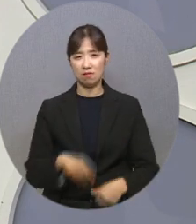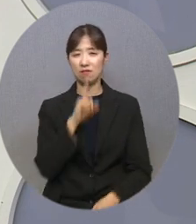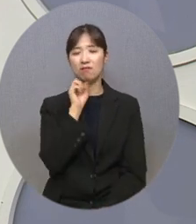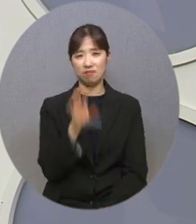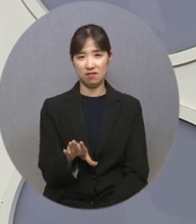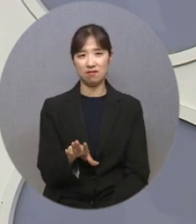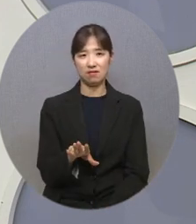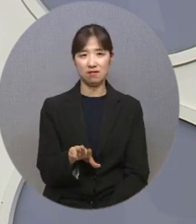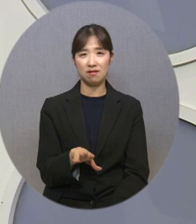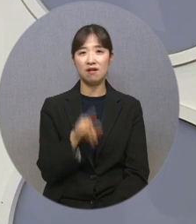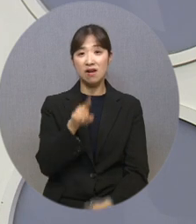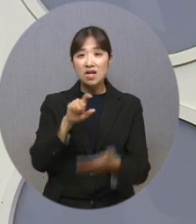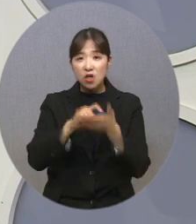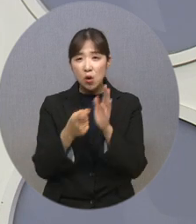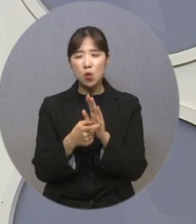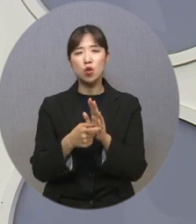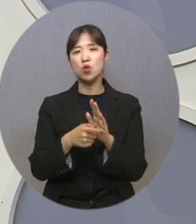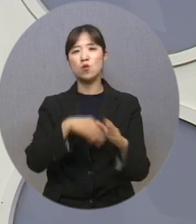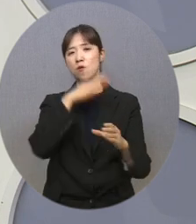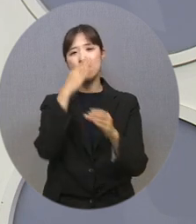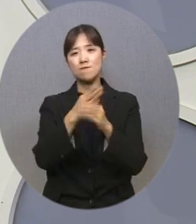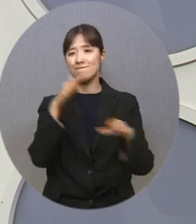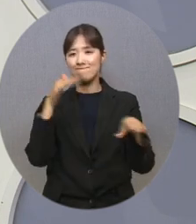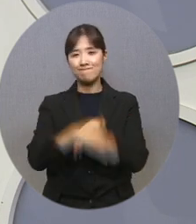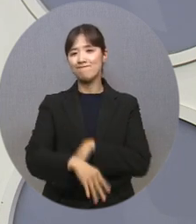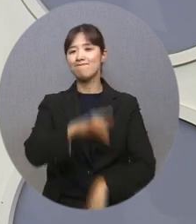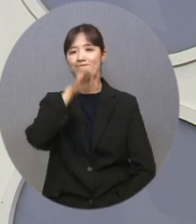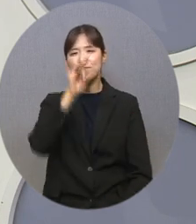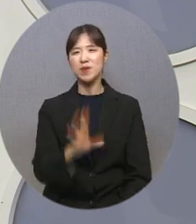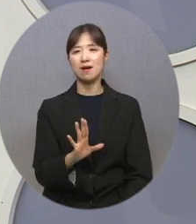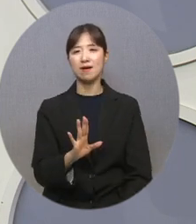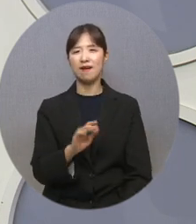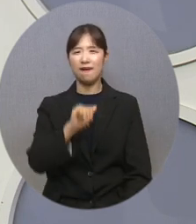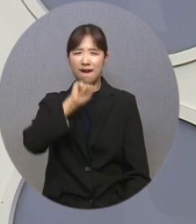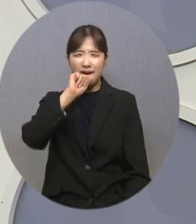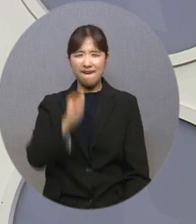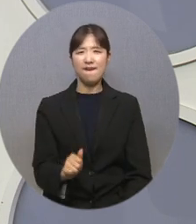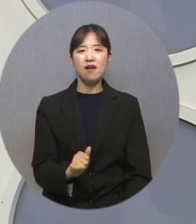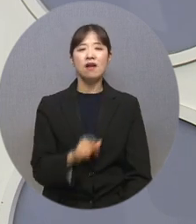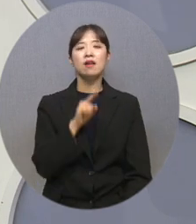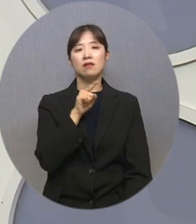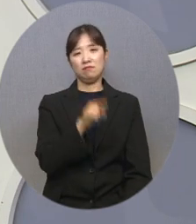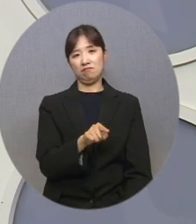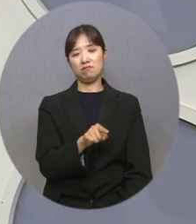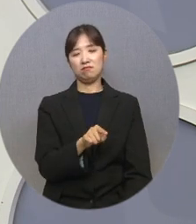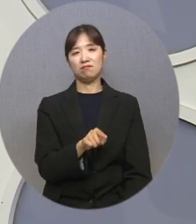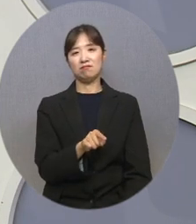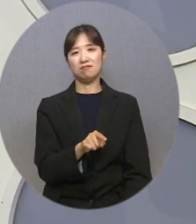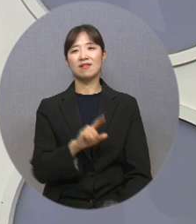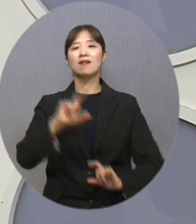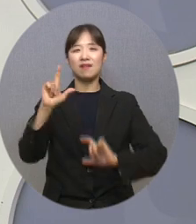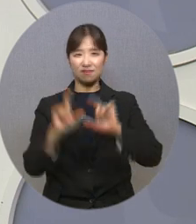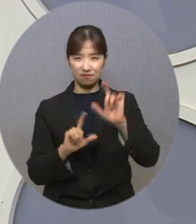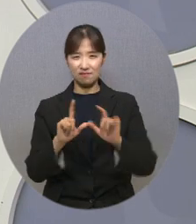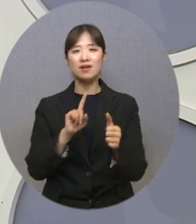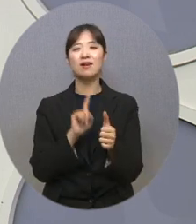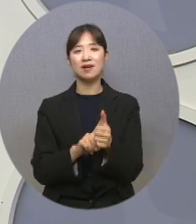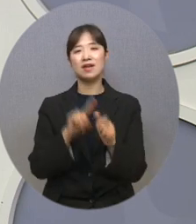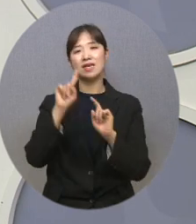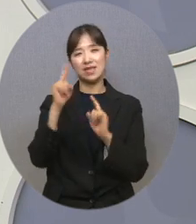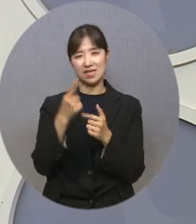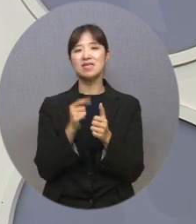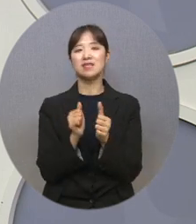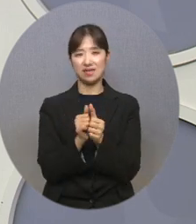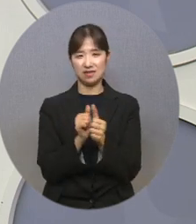얘기였어요. 그렇지. 그만큼 공산주의는 안 된다. 정면으로 맞선 인물이 바로 우남 이승만의